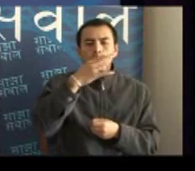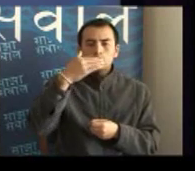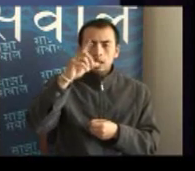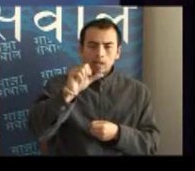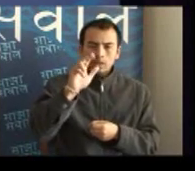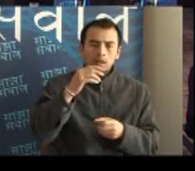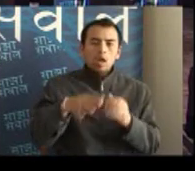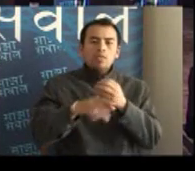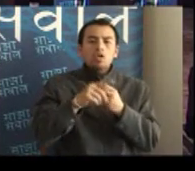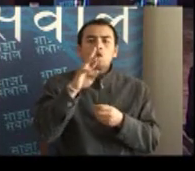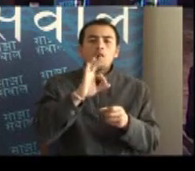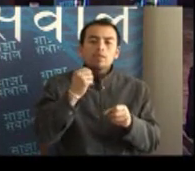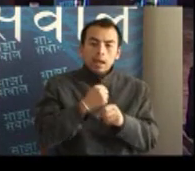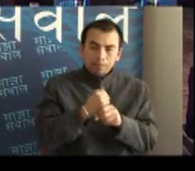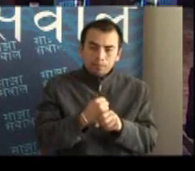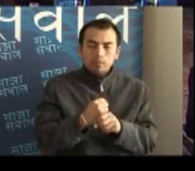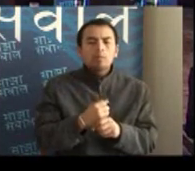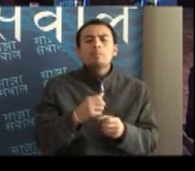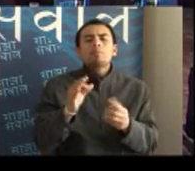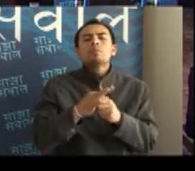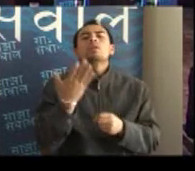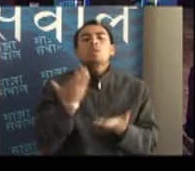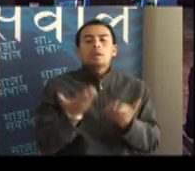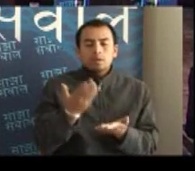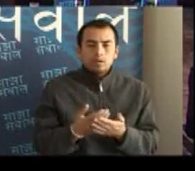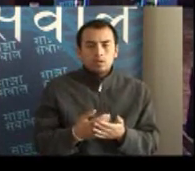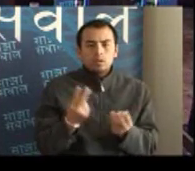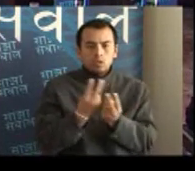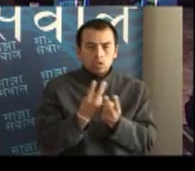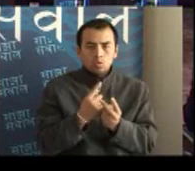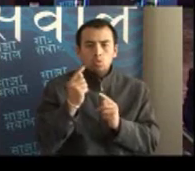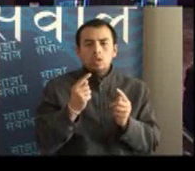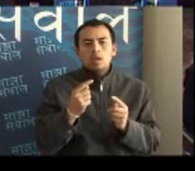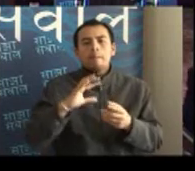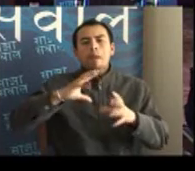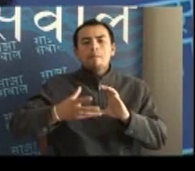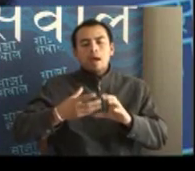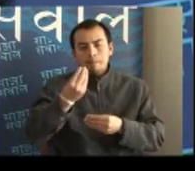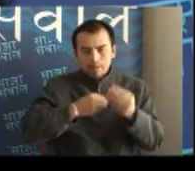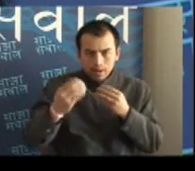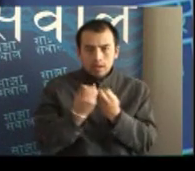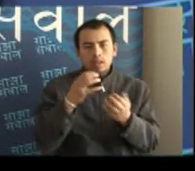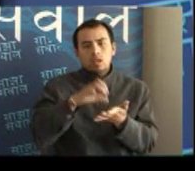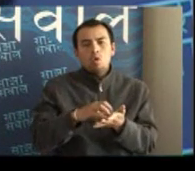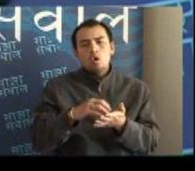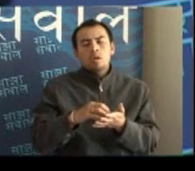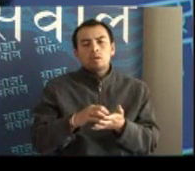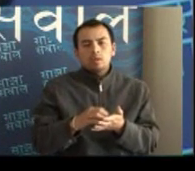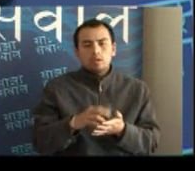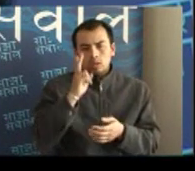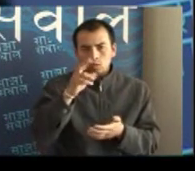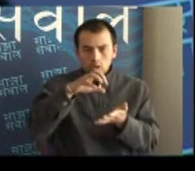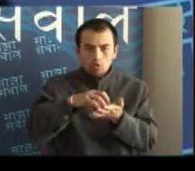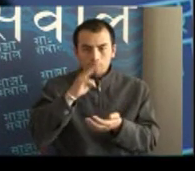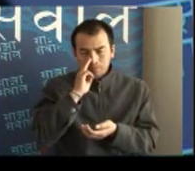राजस्व कार्यालयमै हुनुहुन्छ, प्रावधान चाहिँ खास के हो? कस्तो भने अब कुनै व्यापारिक प्रतिष्ठान अथवा अब कम्पनीहरू छ नि